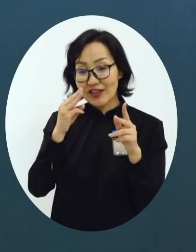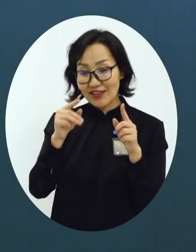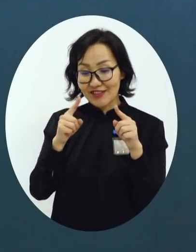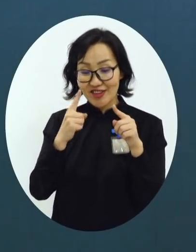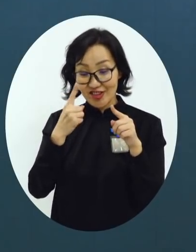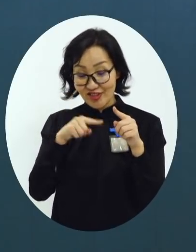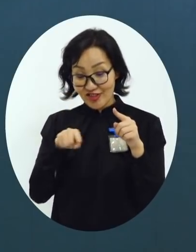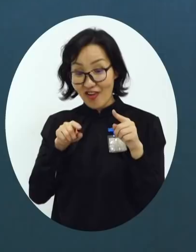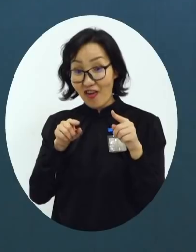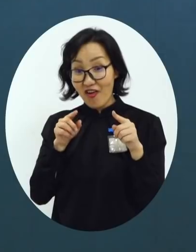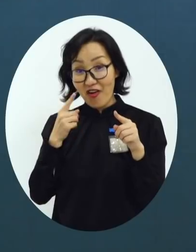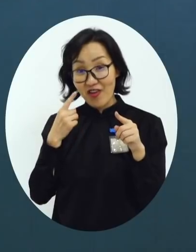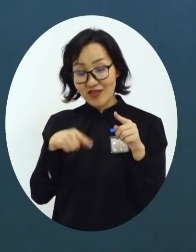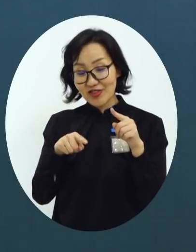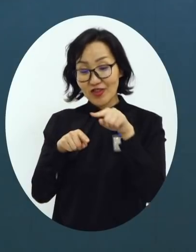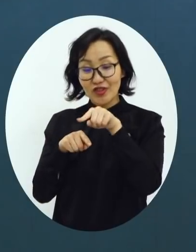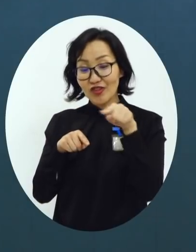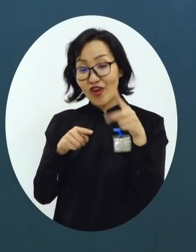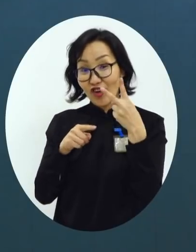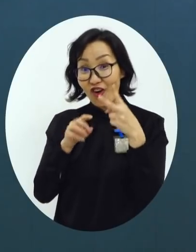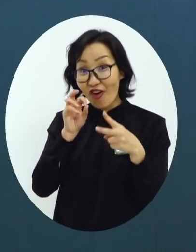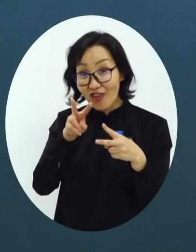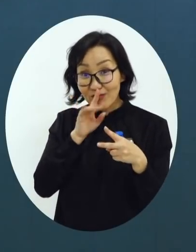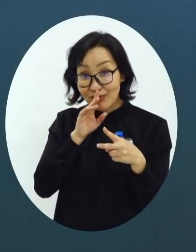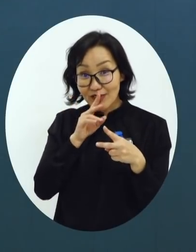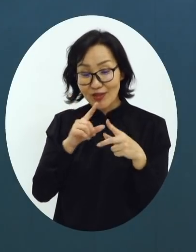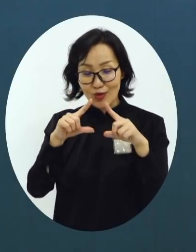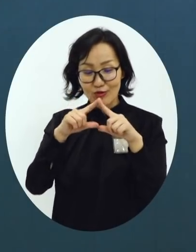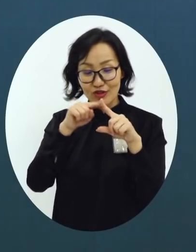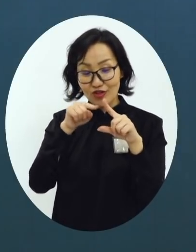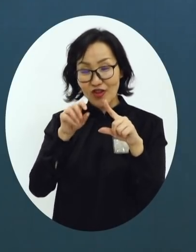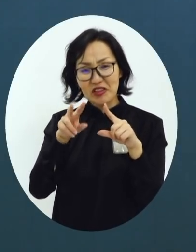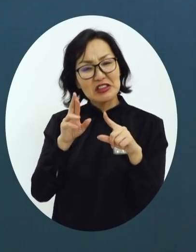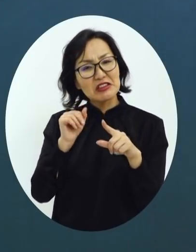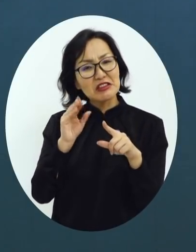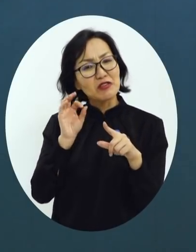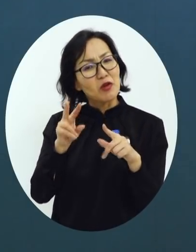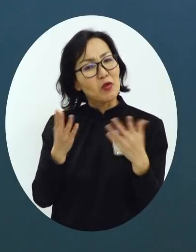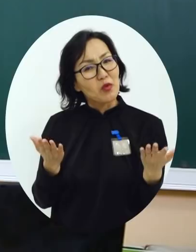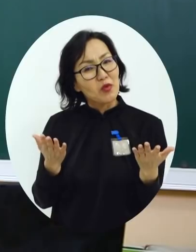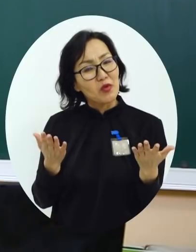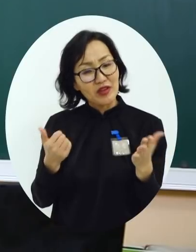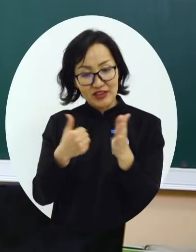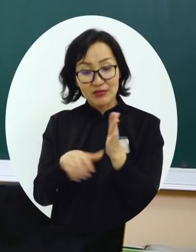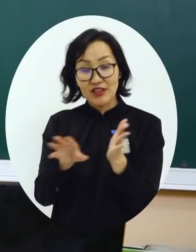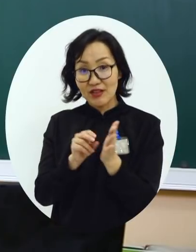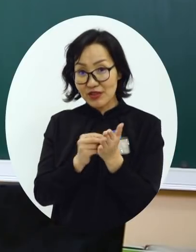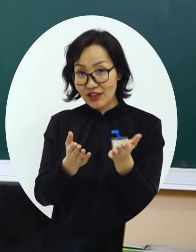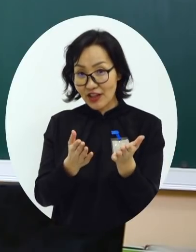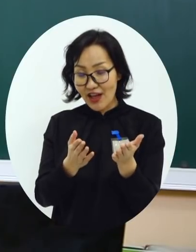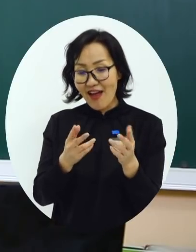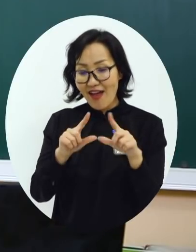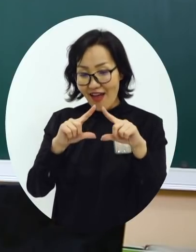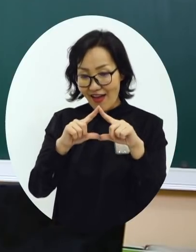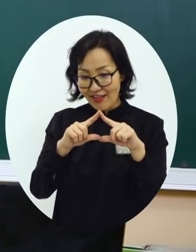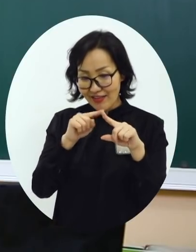Хоёр тал үлдэх нь нөгөө тэр хоёр талуудыг олоорой гэсэн юм. За бүгдээ дэвтэртэй өчи яаж бодох вэ? Адил хажууд